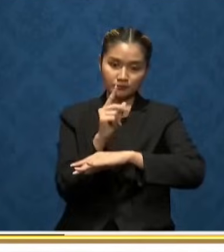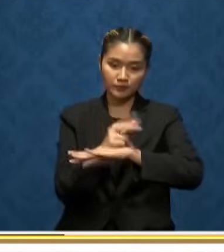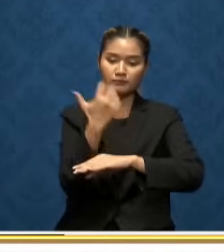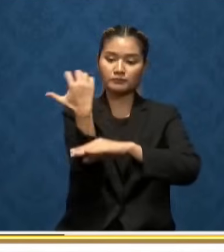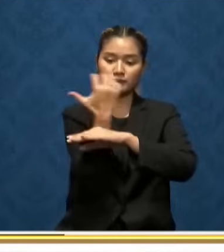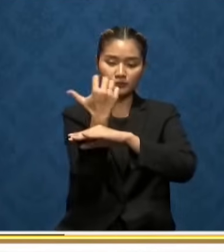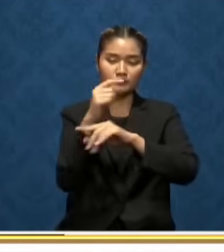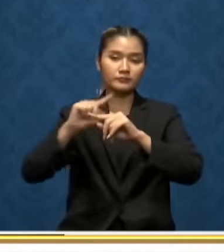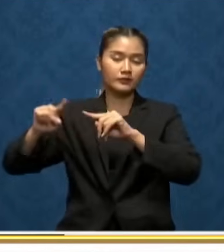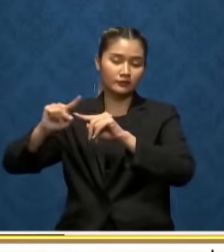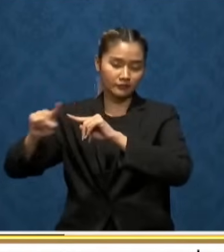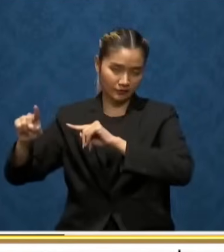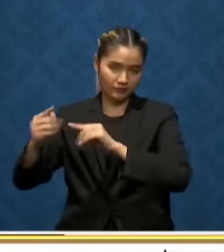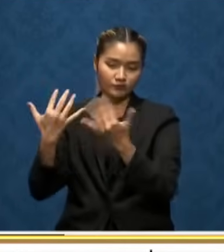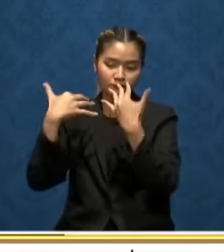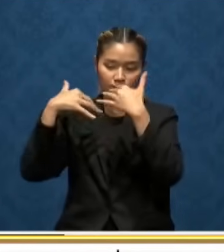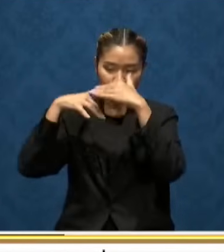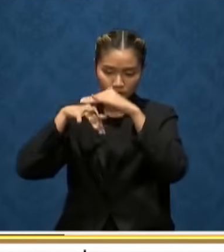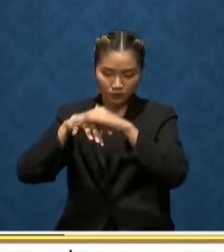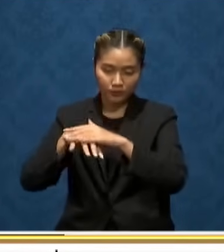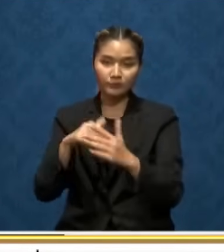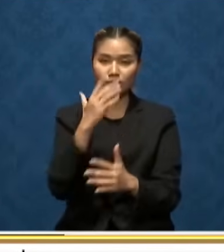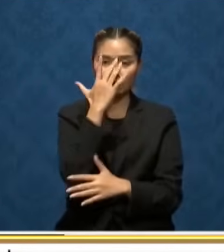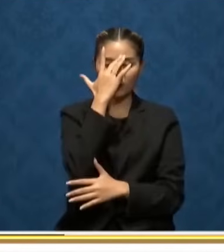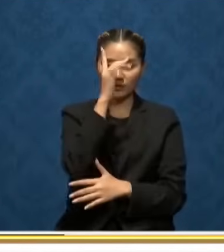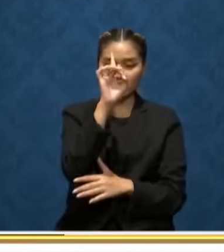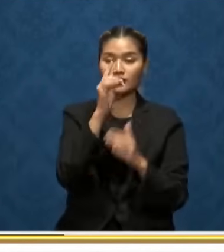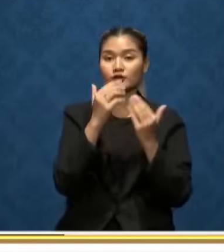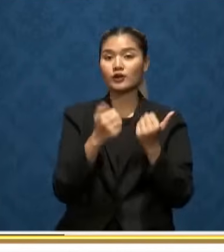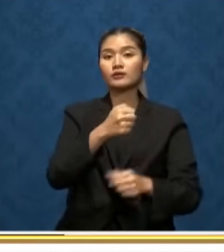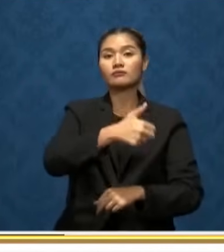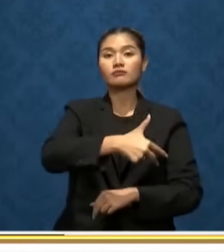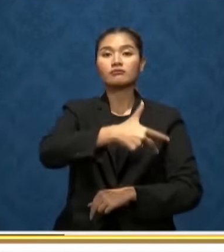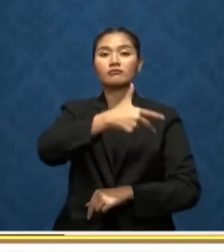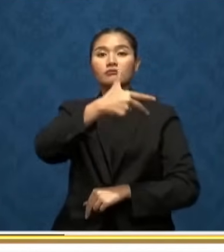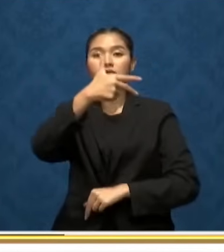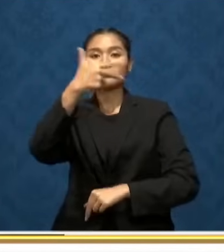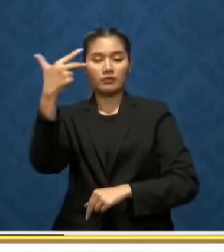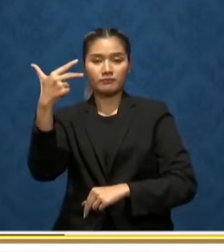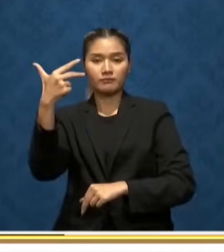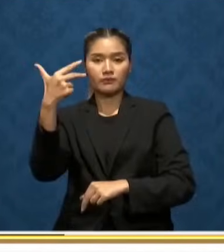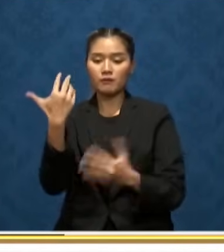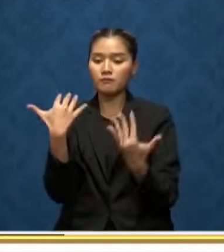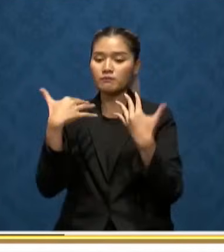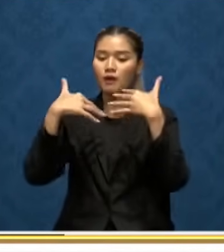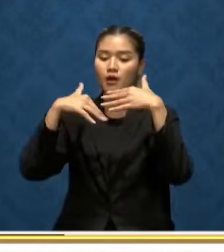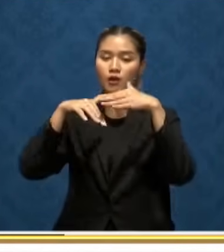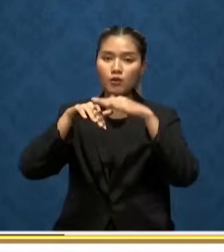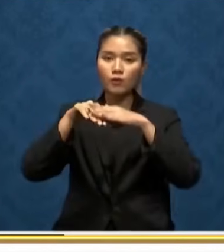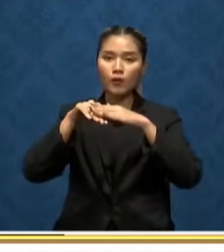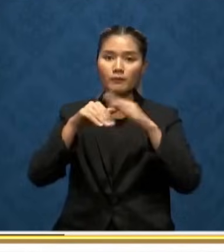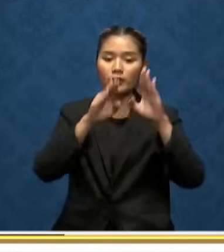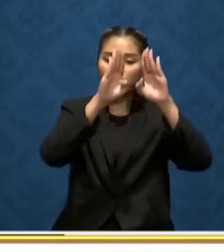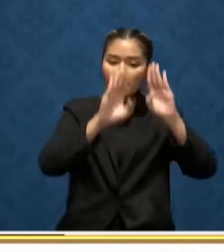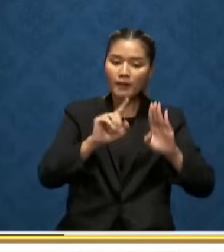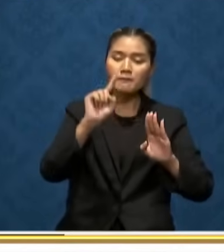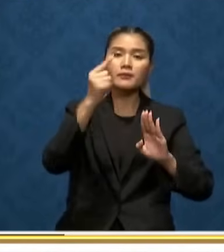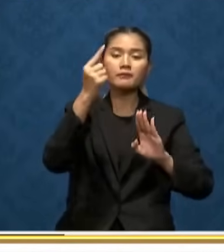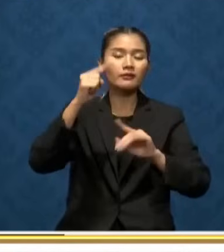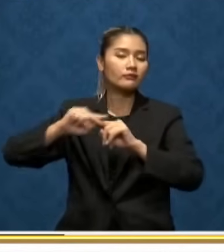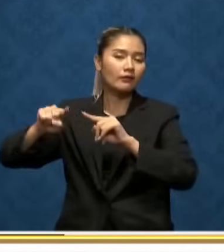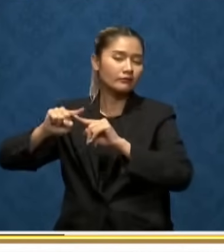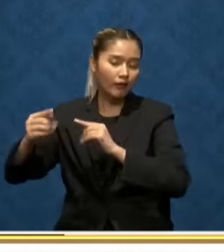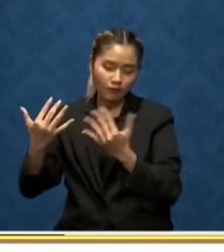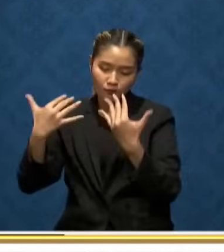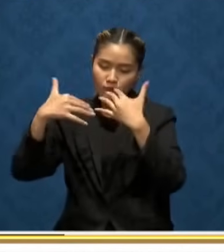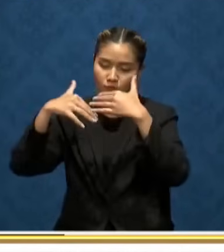ายไทย PBS จึงมีทุกแพลตฟอร์มในระดับสากล